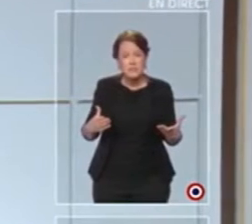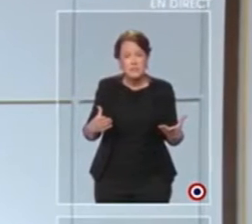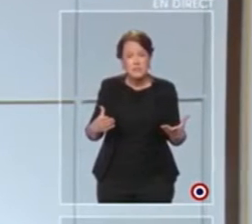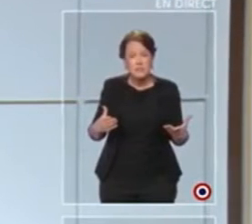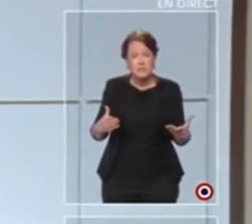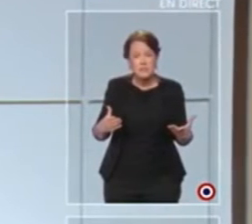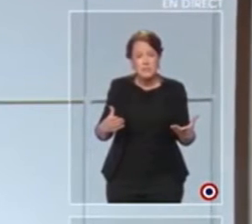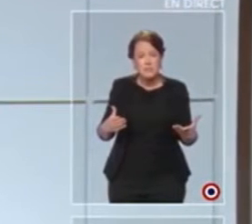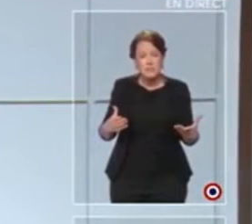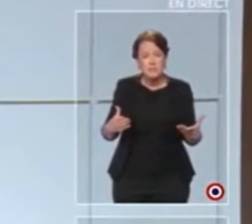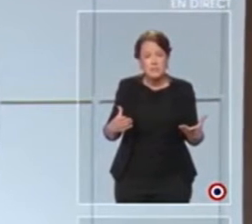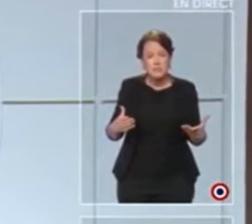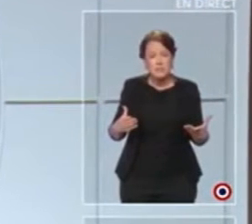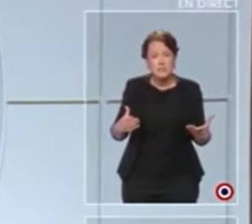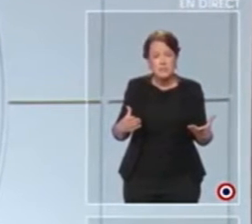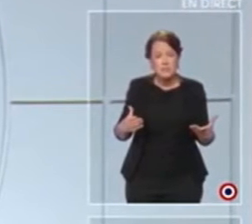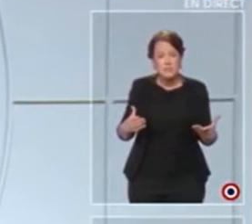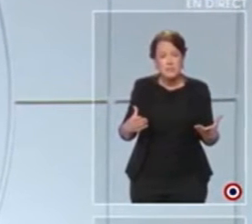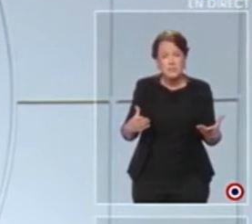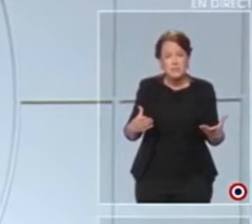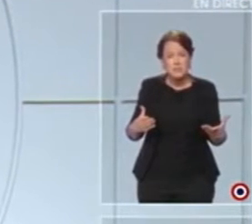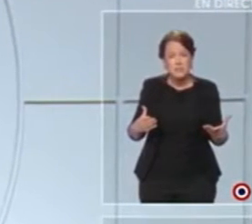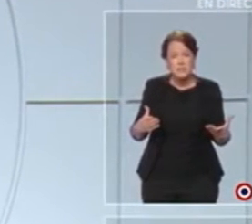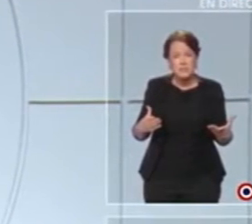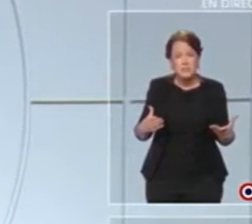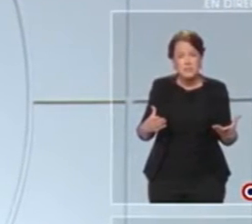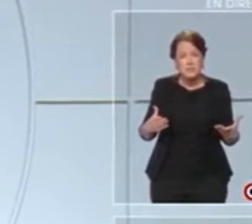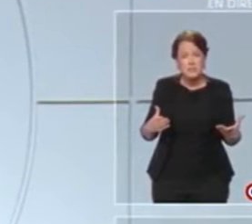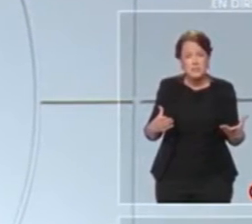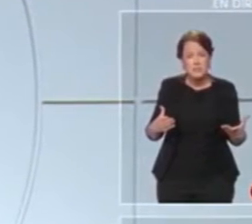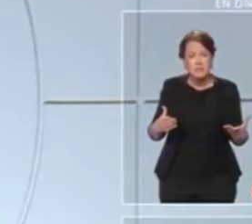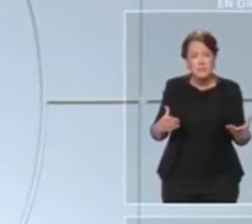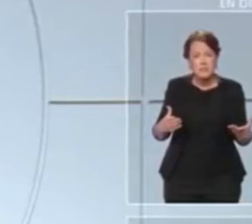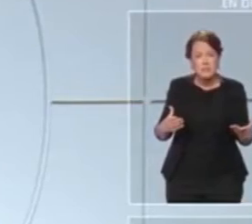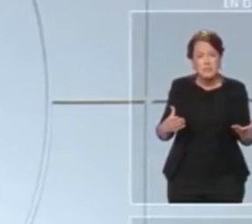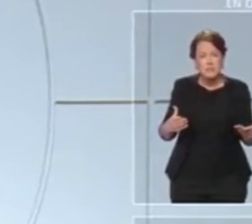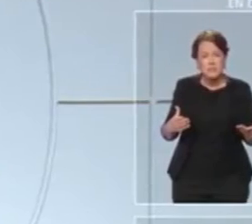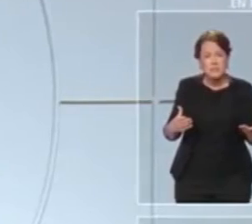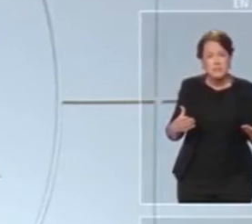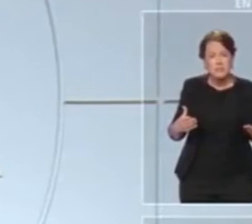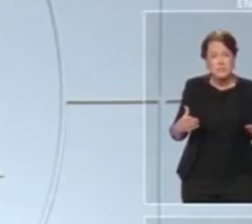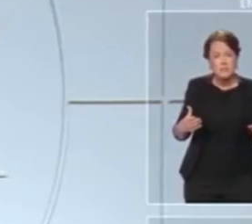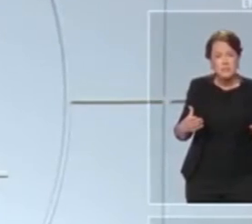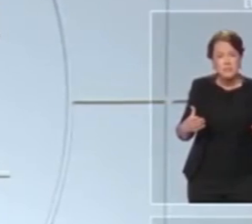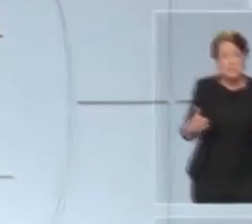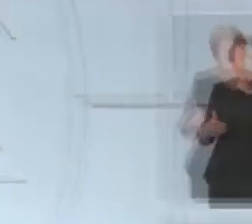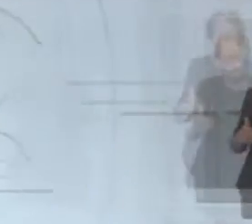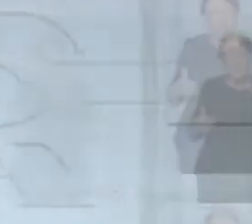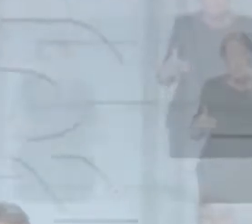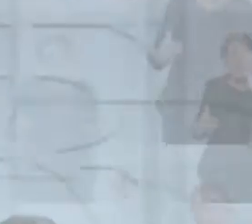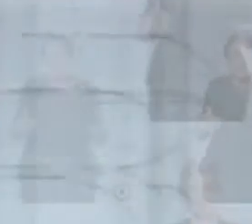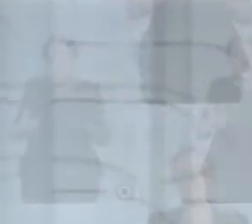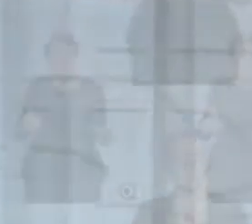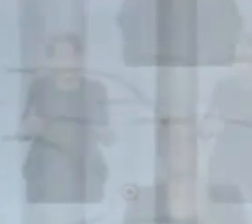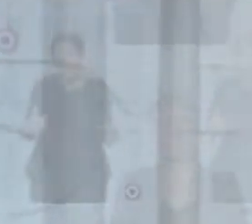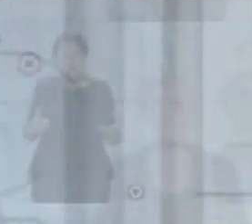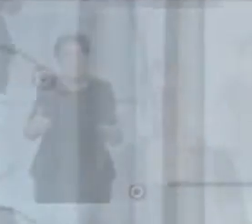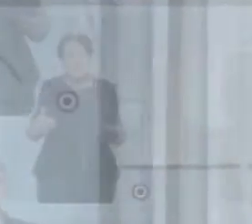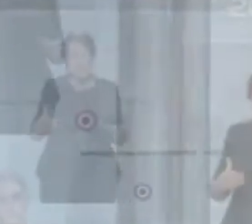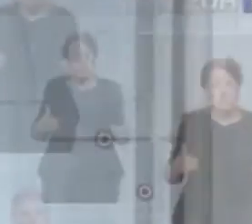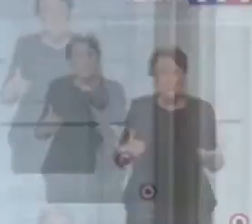Des aides mises en place afin de réduire la pression, le chef de l'État a incité les entreprises à favoriser un télétravail de